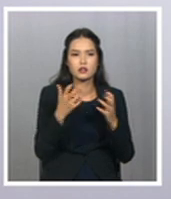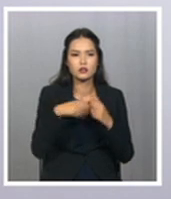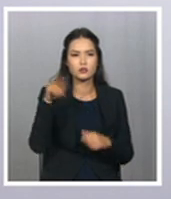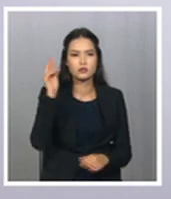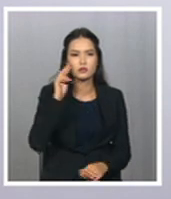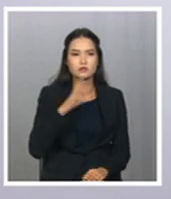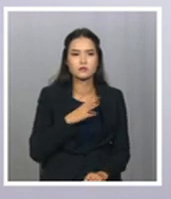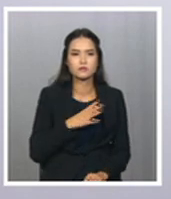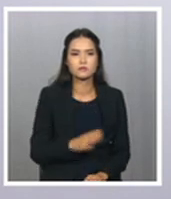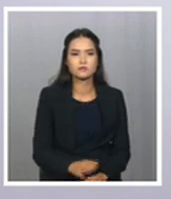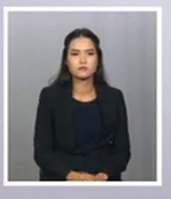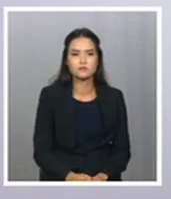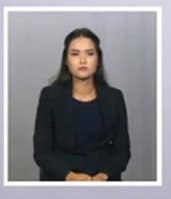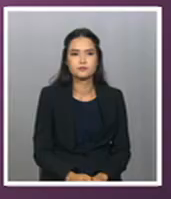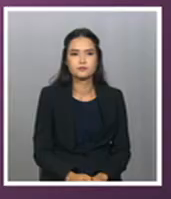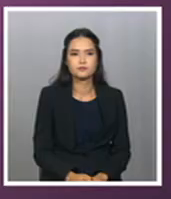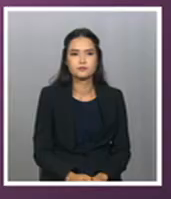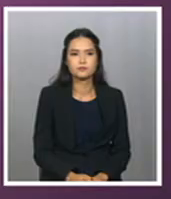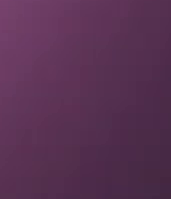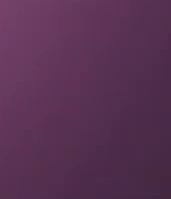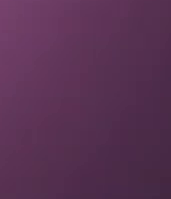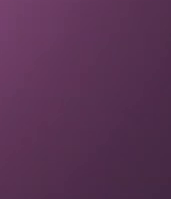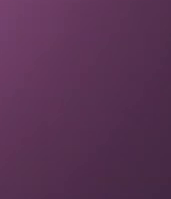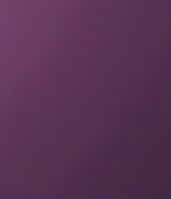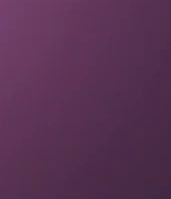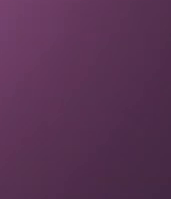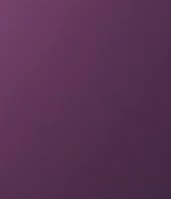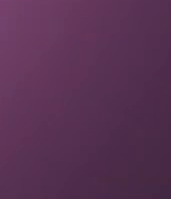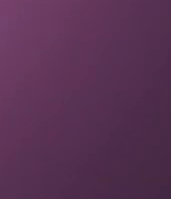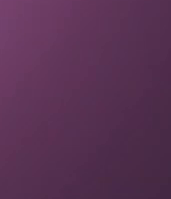үйрендік. Сау болыңыздар!